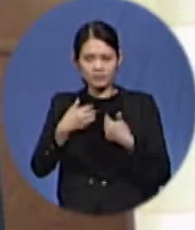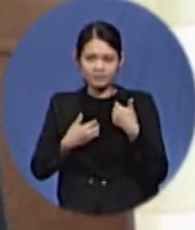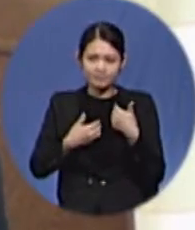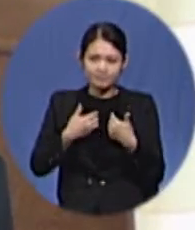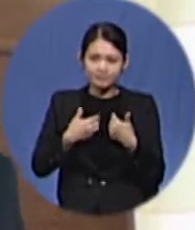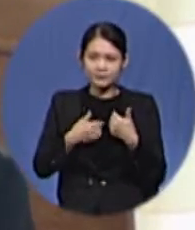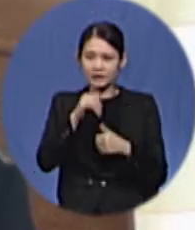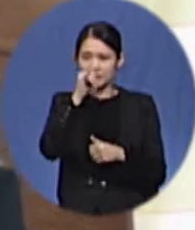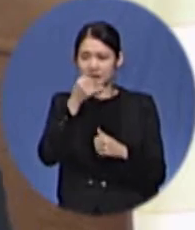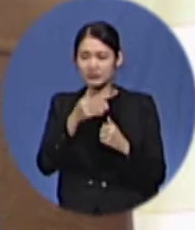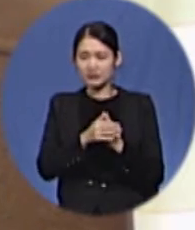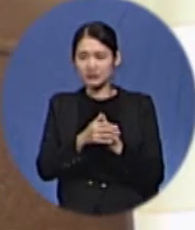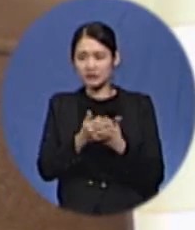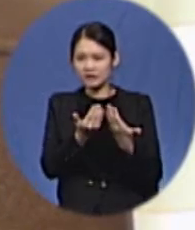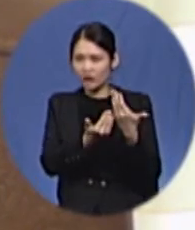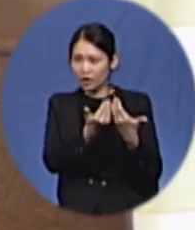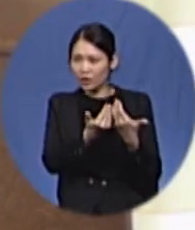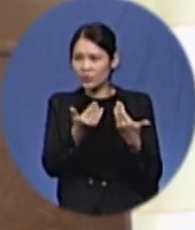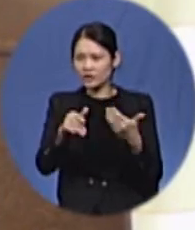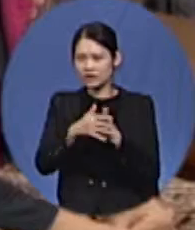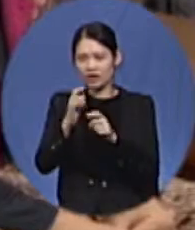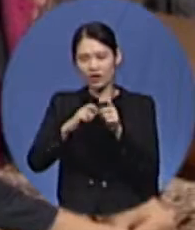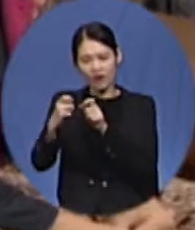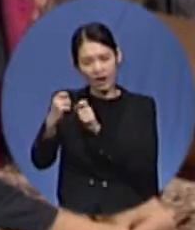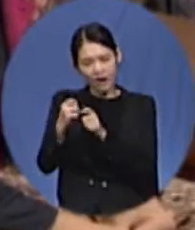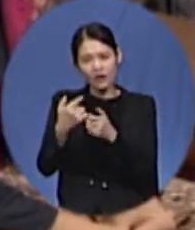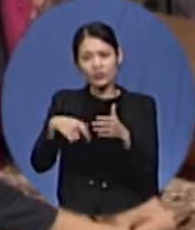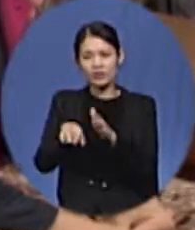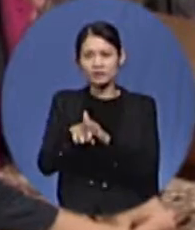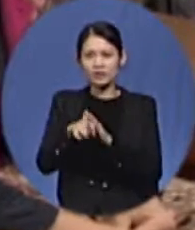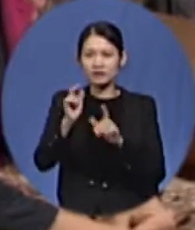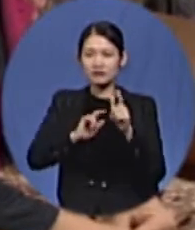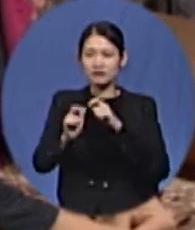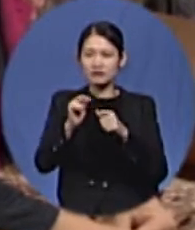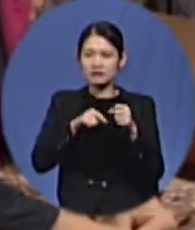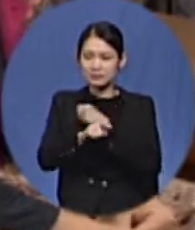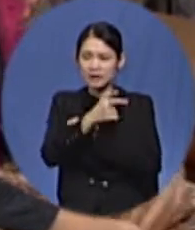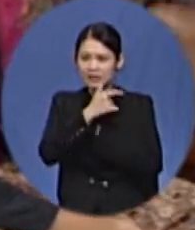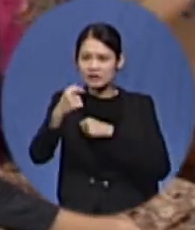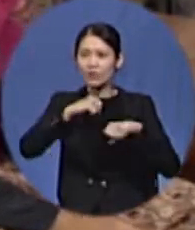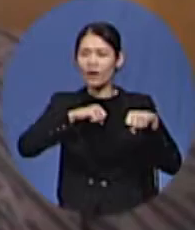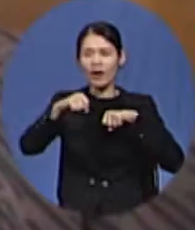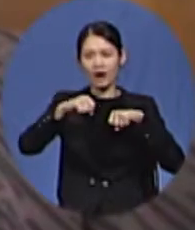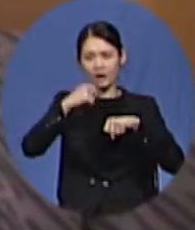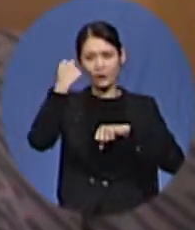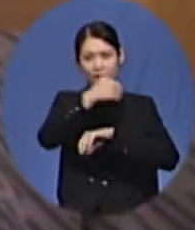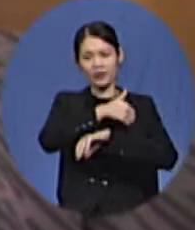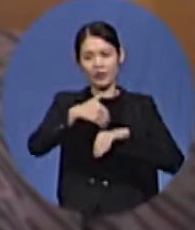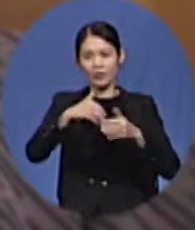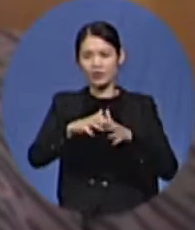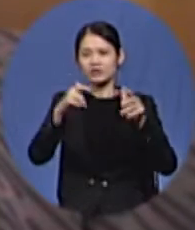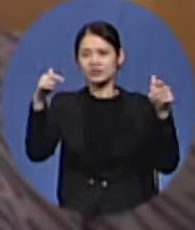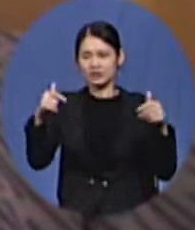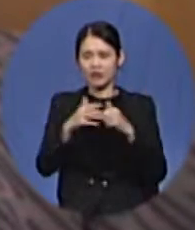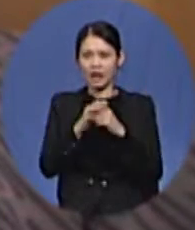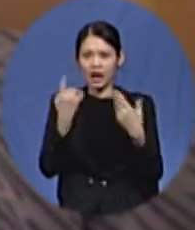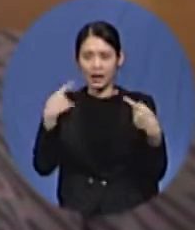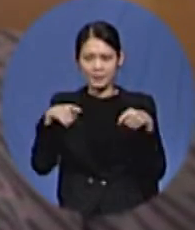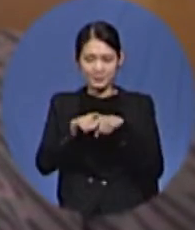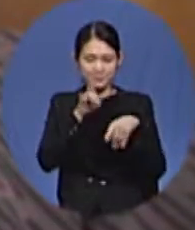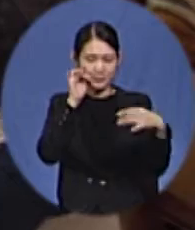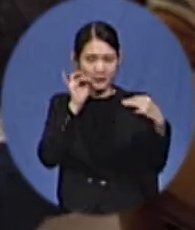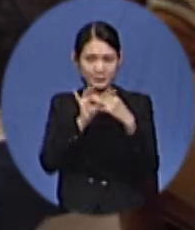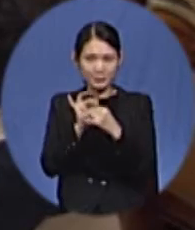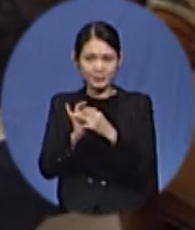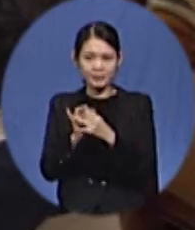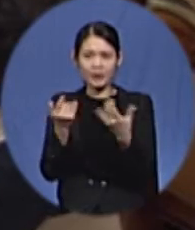친목 도모를 위해 모였지만 더 의미 있는 활동을 계획했습니다. 마음 맞는 사람들을 모아 공간을